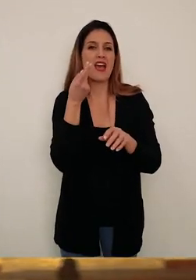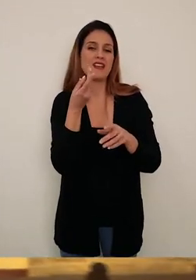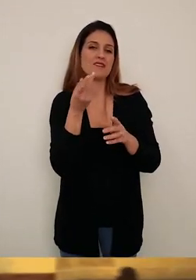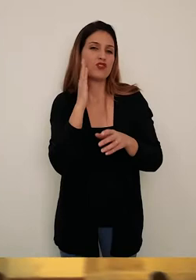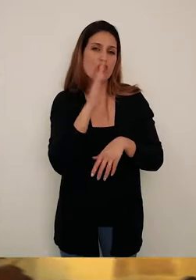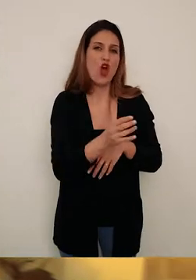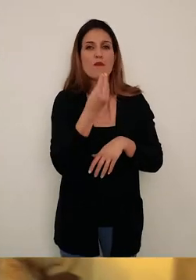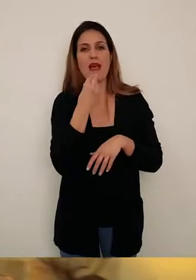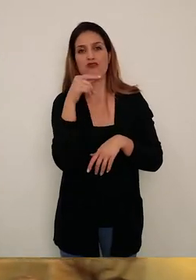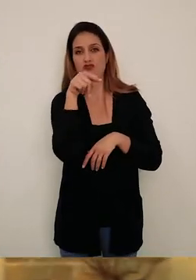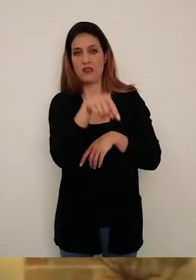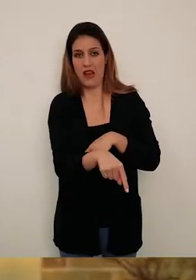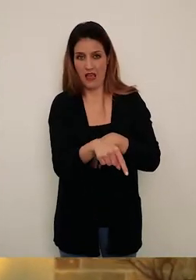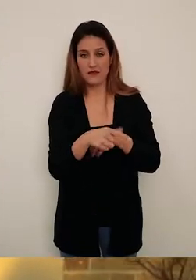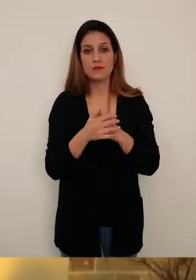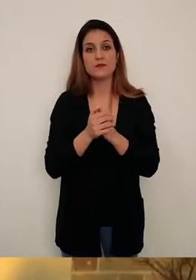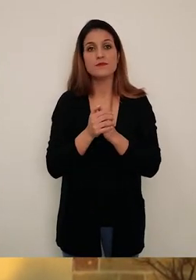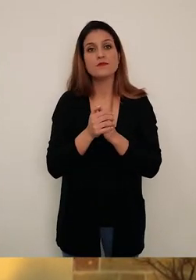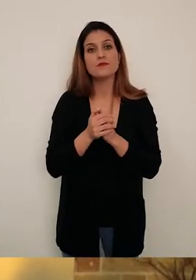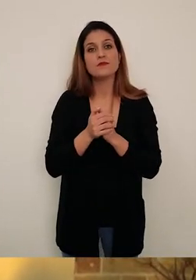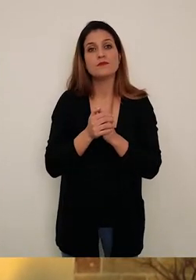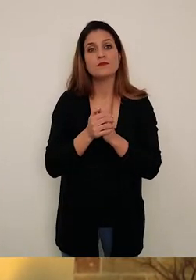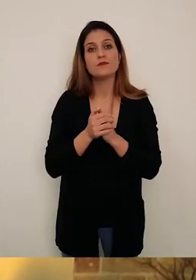nella spessa e solida muraglia.